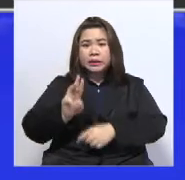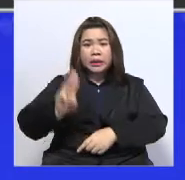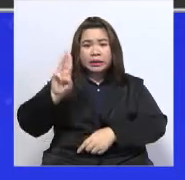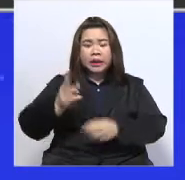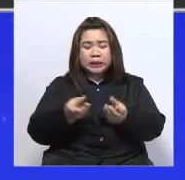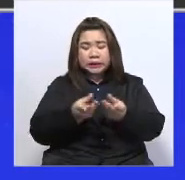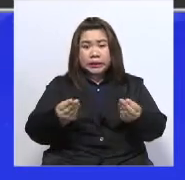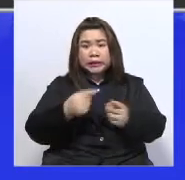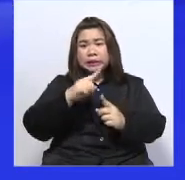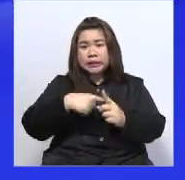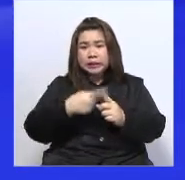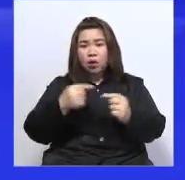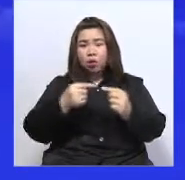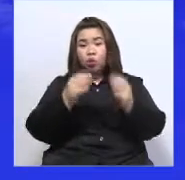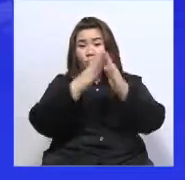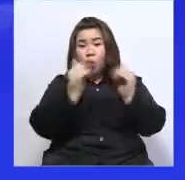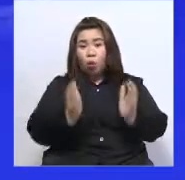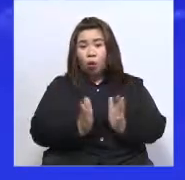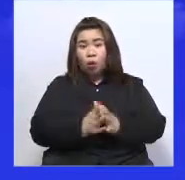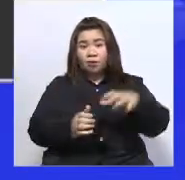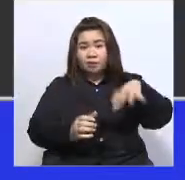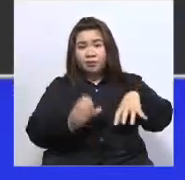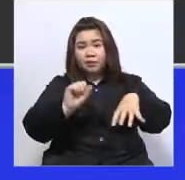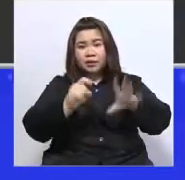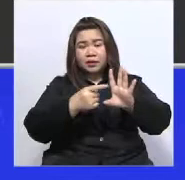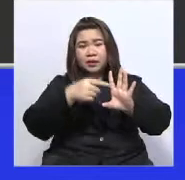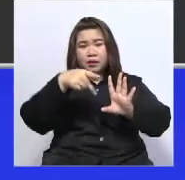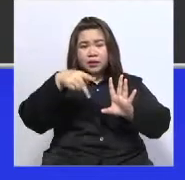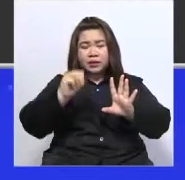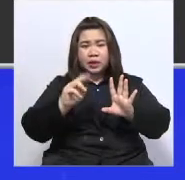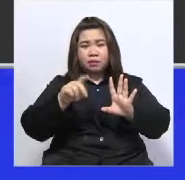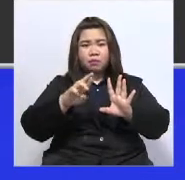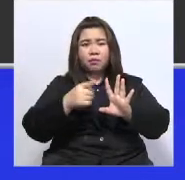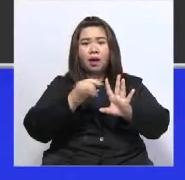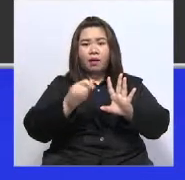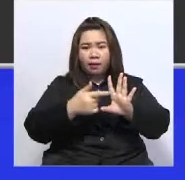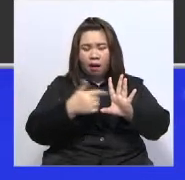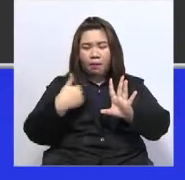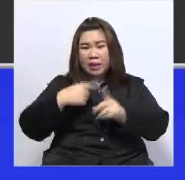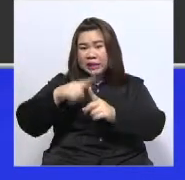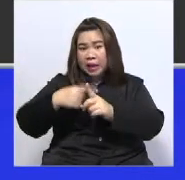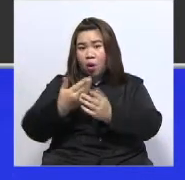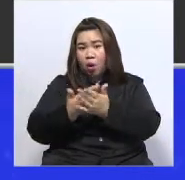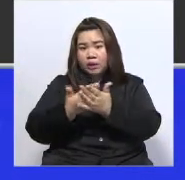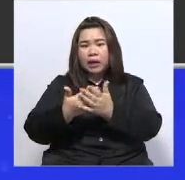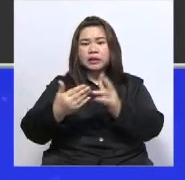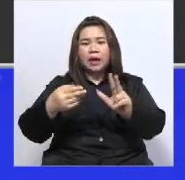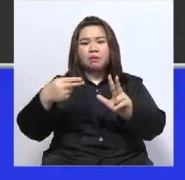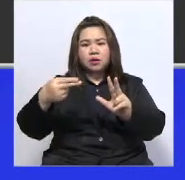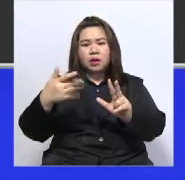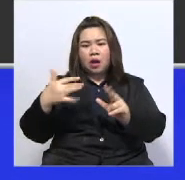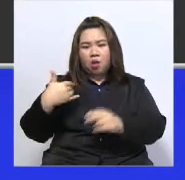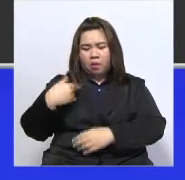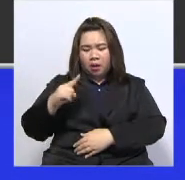ที่ดินวัดสามพระยาใต้สะพานพระปิ่นเกล้าเดือนละ 30,000 บาทก่อนที่จะนำมาปล่อยเช่าช่วงให้กับอาหาร